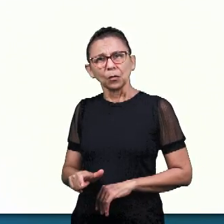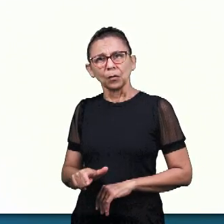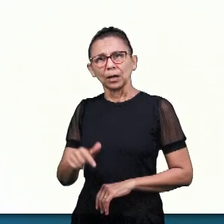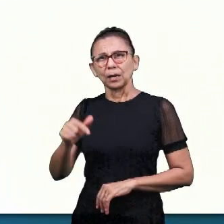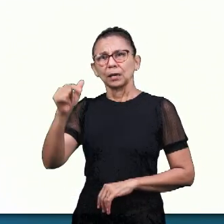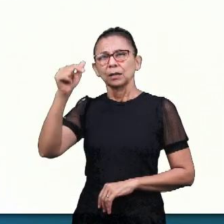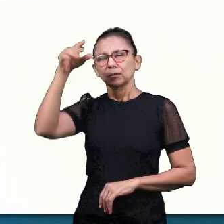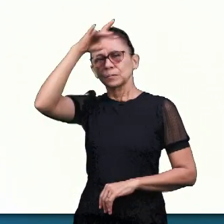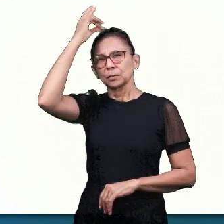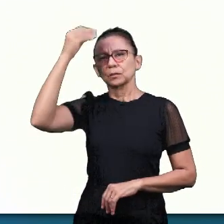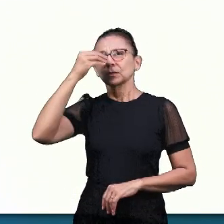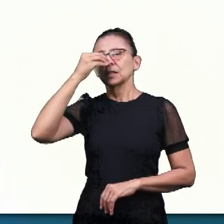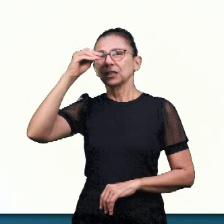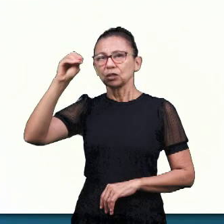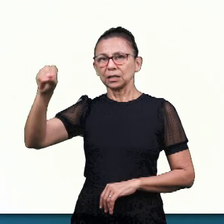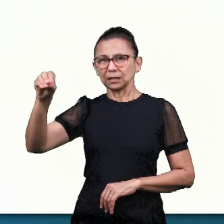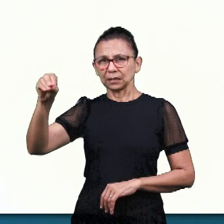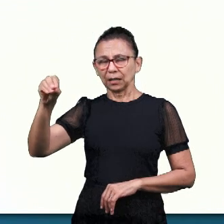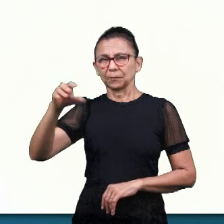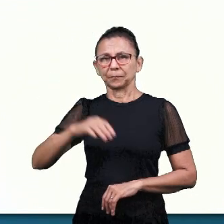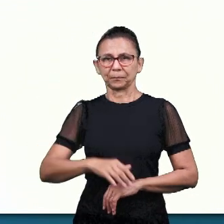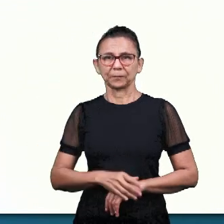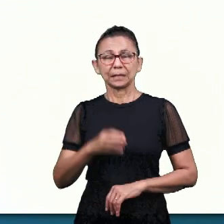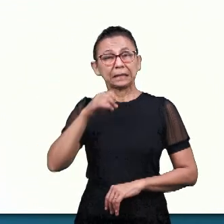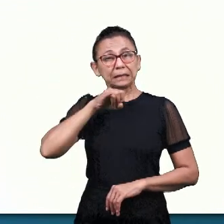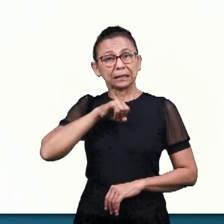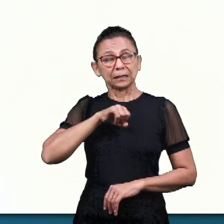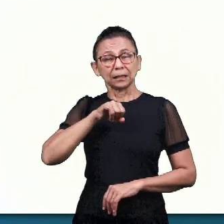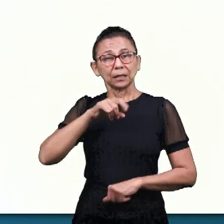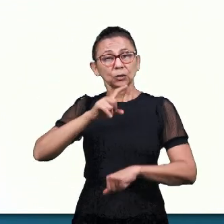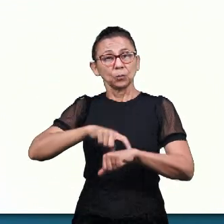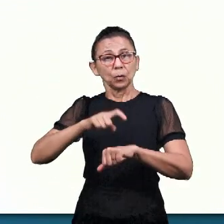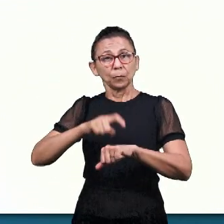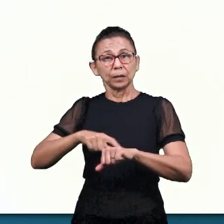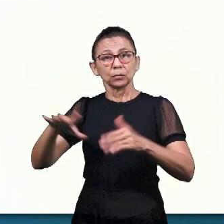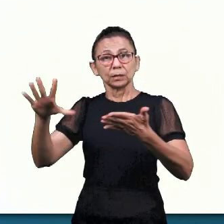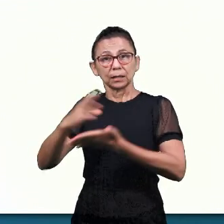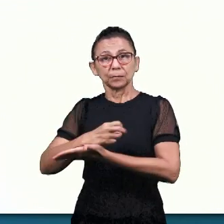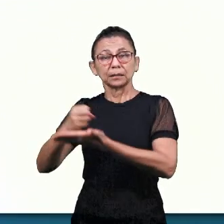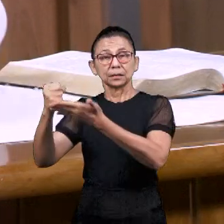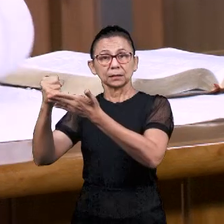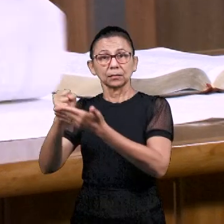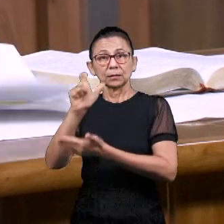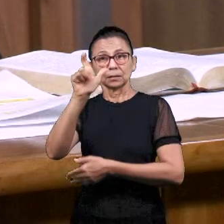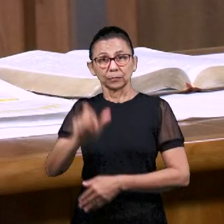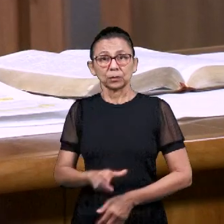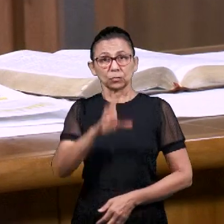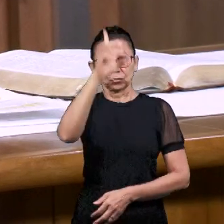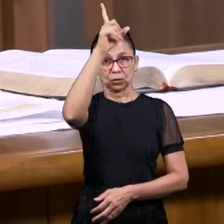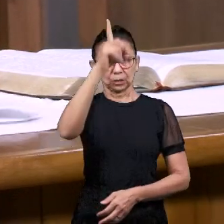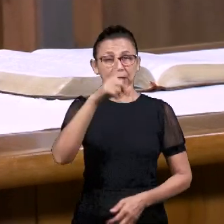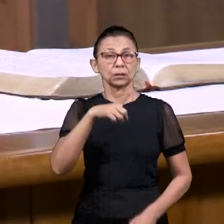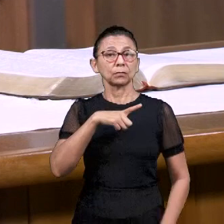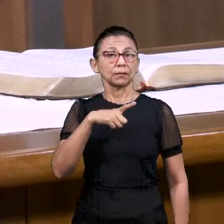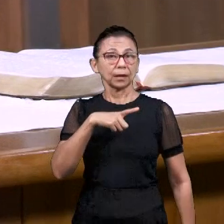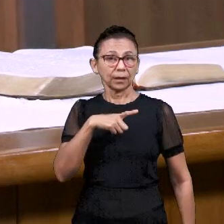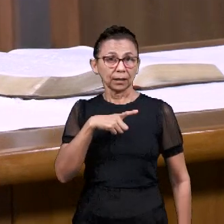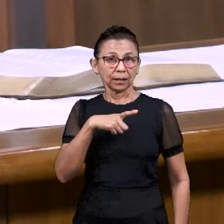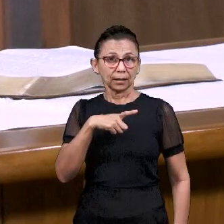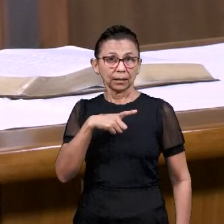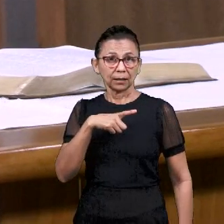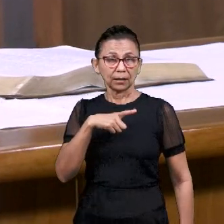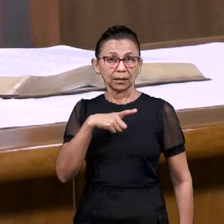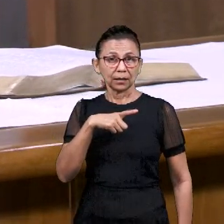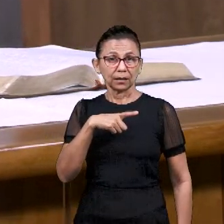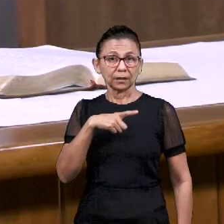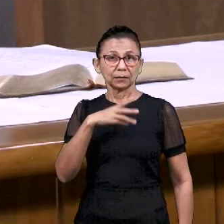la tribulation, elle aura le droit à un nouvel enlèvement. Nous allons avoir cette réponse à la question